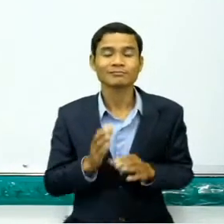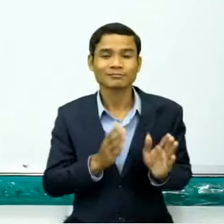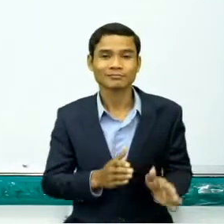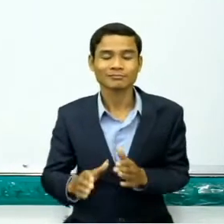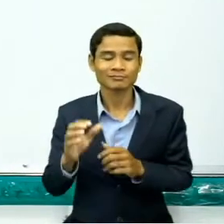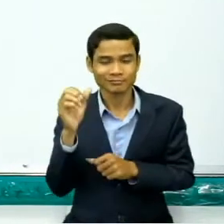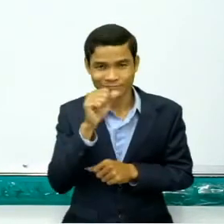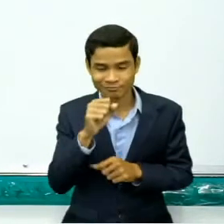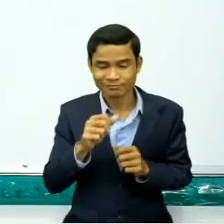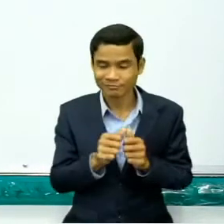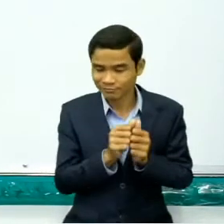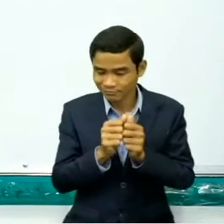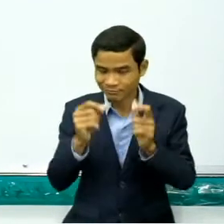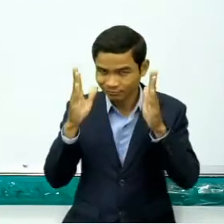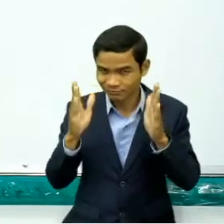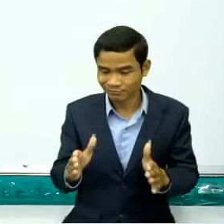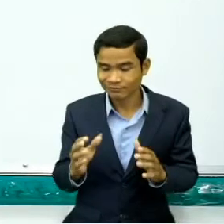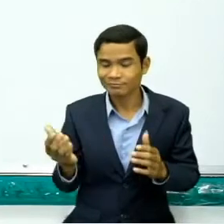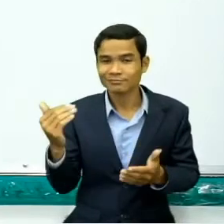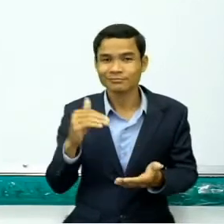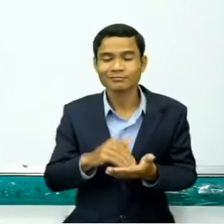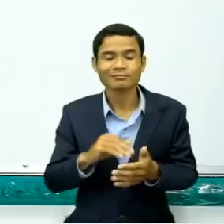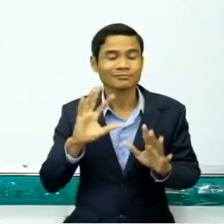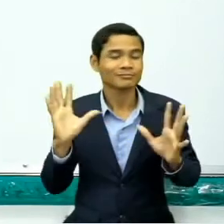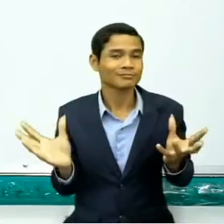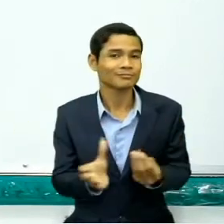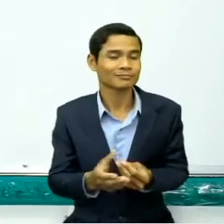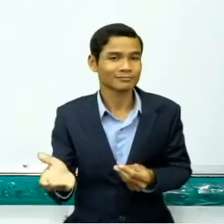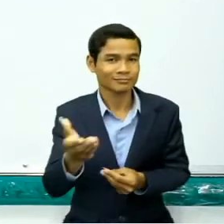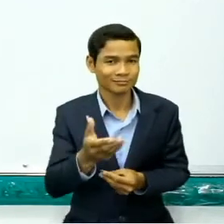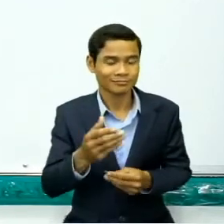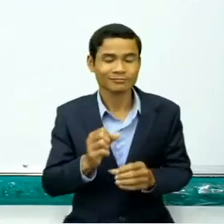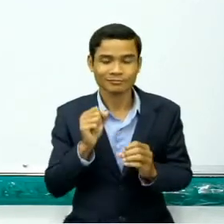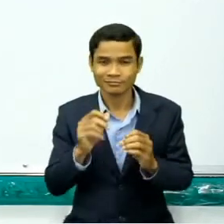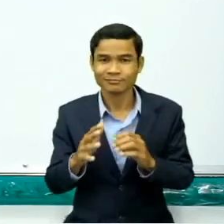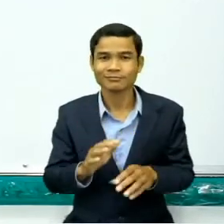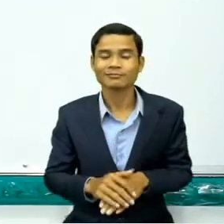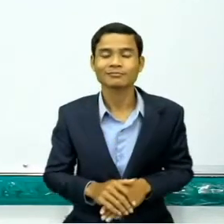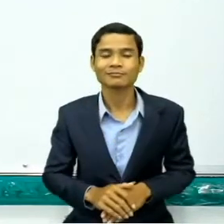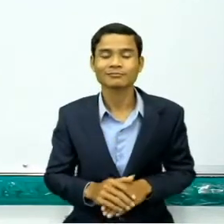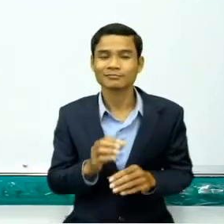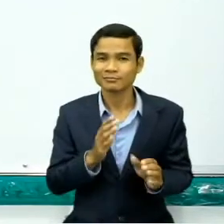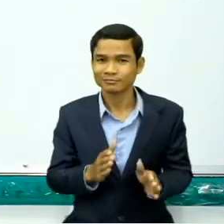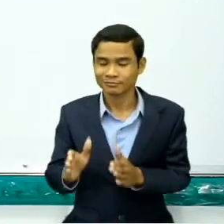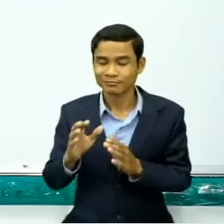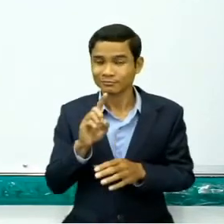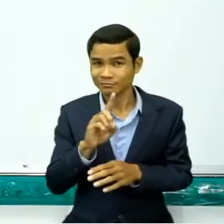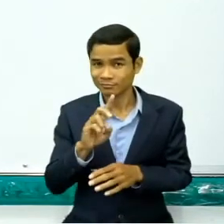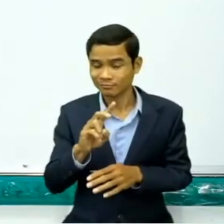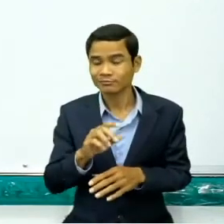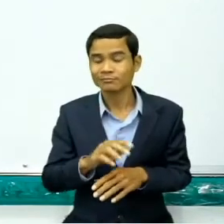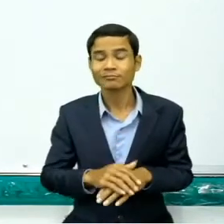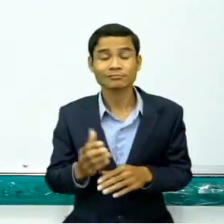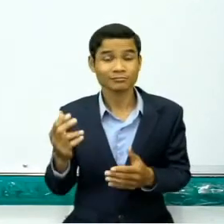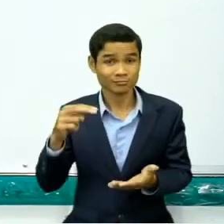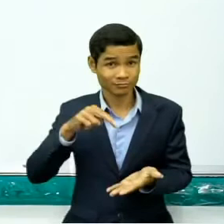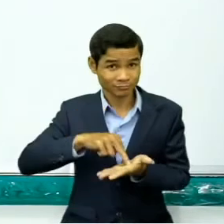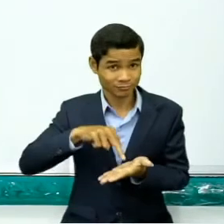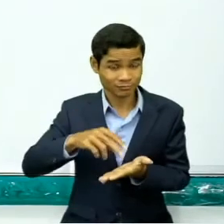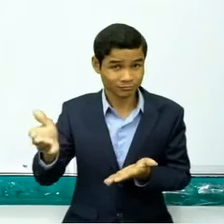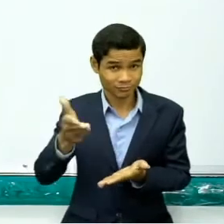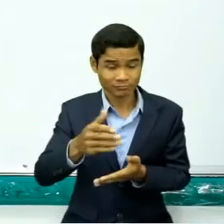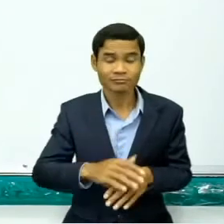khluon chrieng hai thoe kai vika chmuoy neak kru tuong ok khnia chap daem neak kru rop chun na cha krop chho lang kon